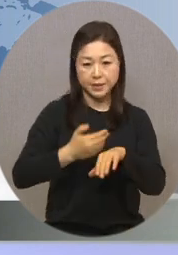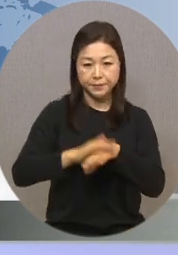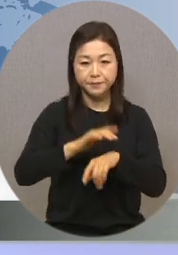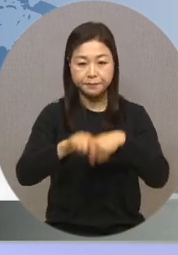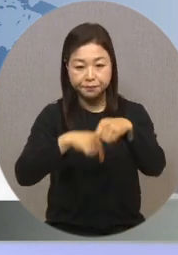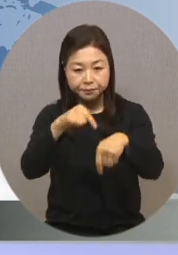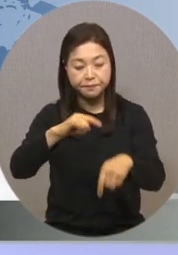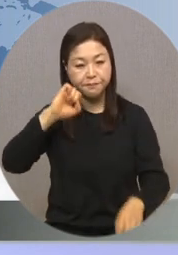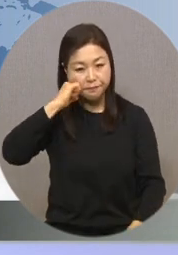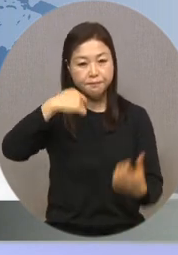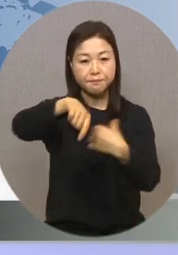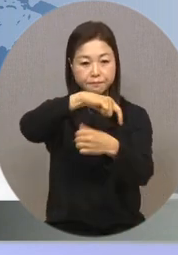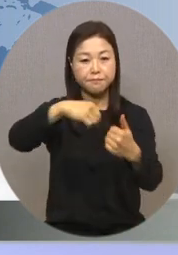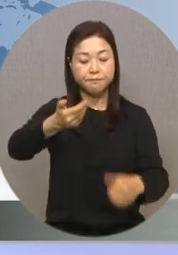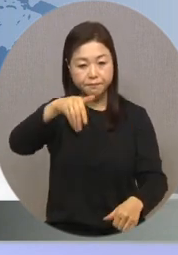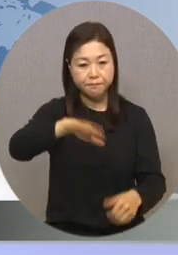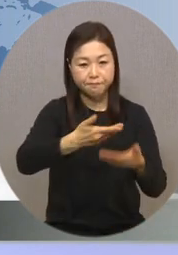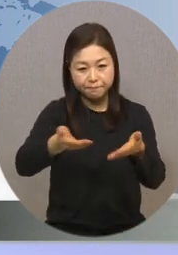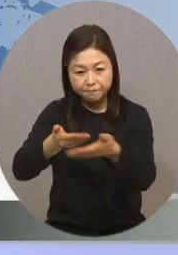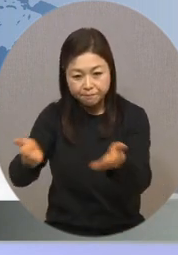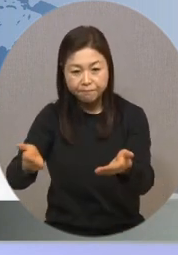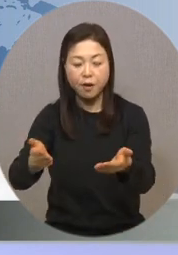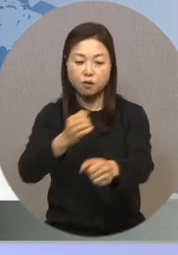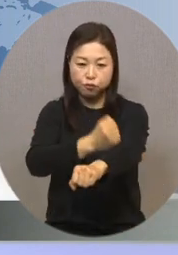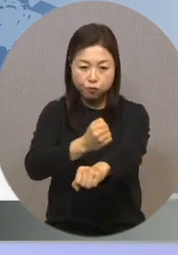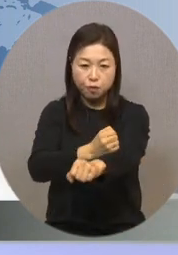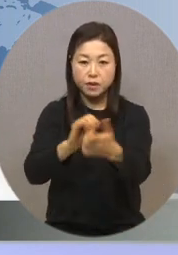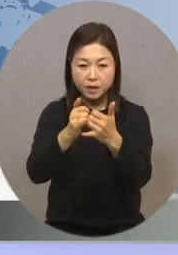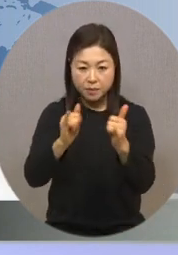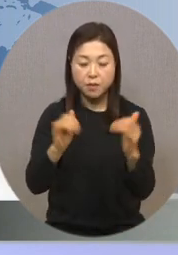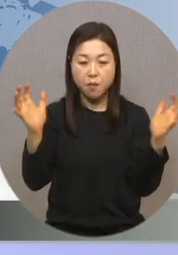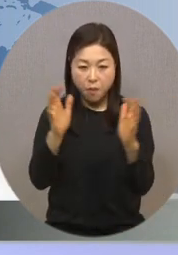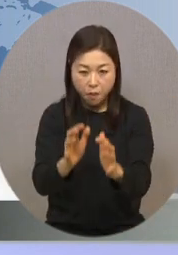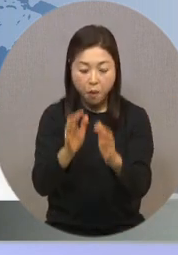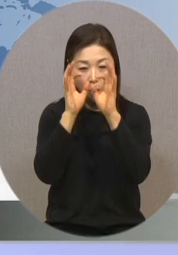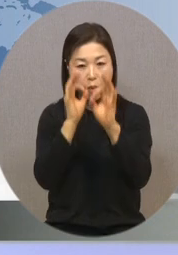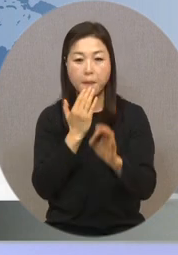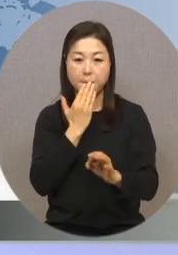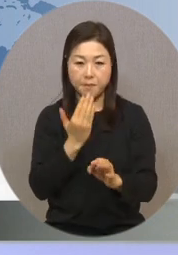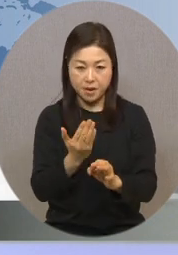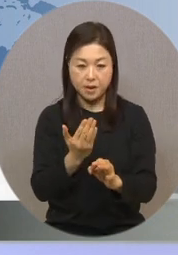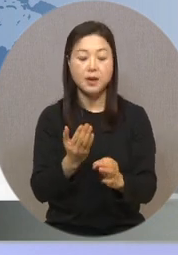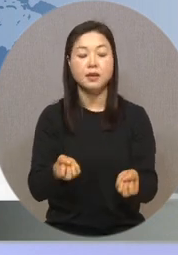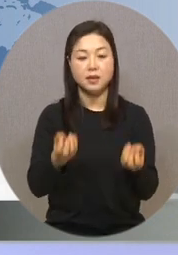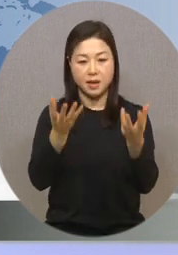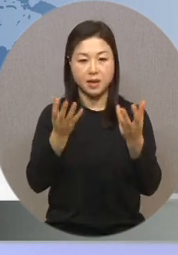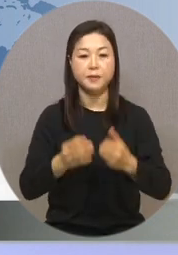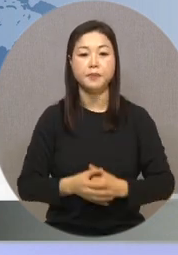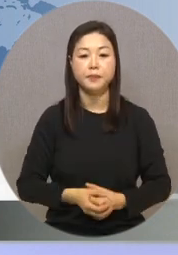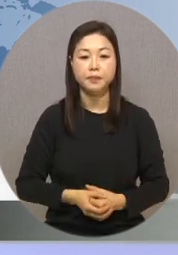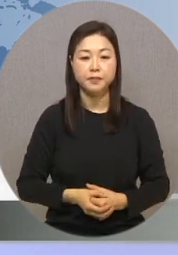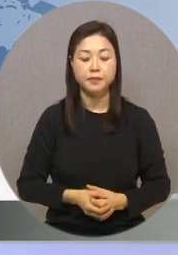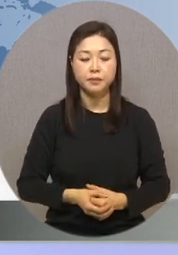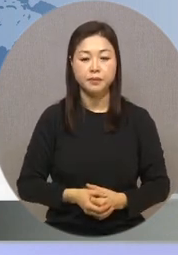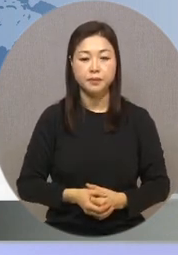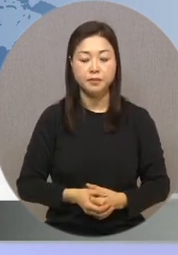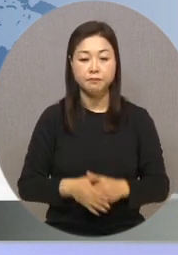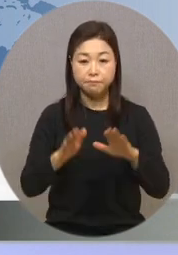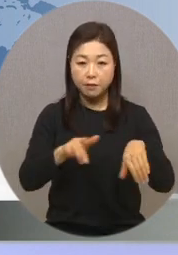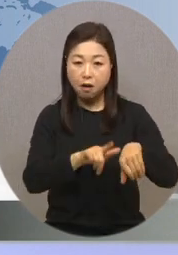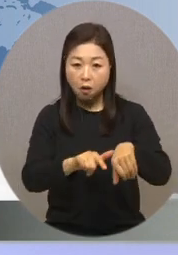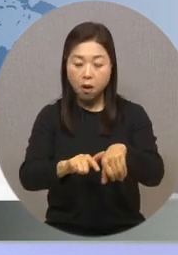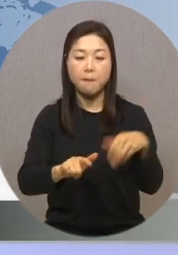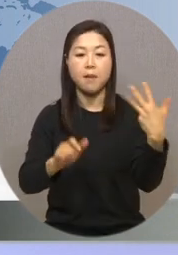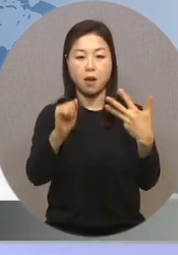어려운 환경 가운데도 나눔 실천에 힘써온 이들을 한자리에서 만나볼 수 있는 자리가 마련됐습니다. 벌써